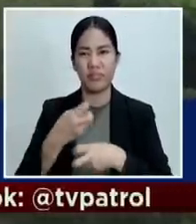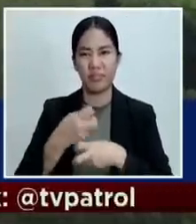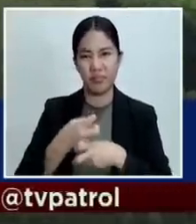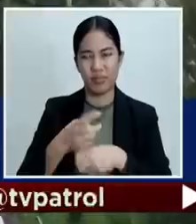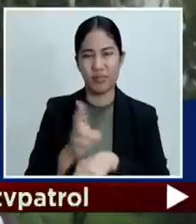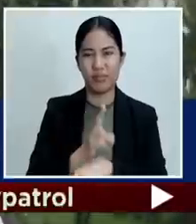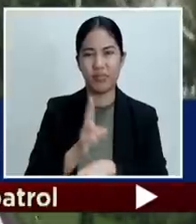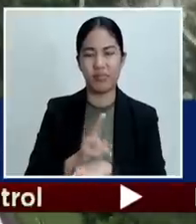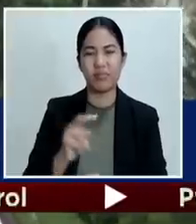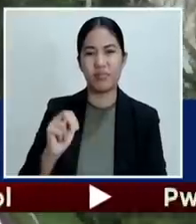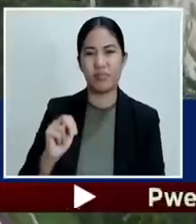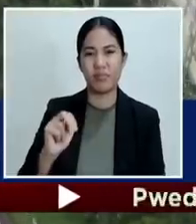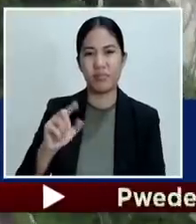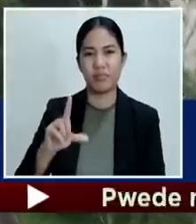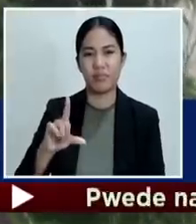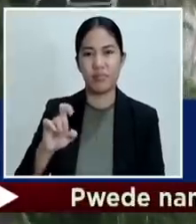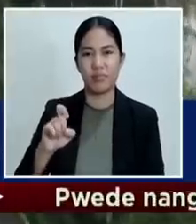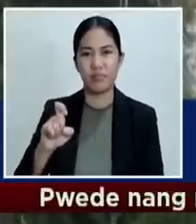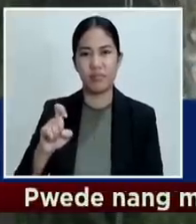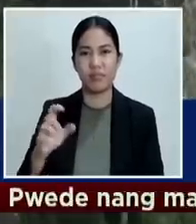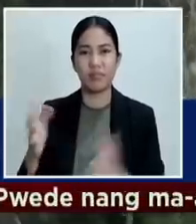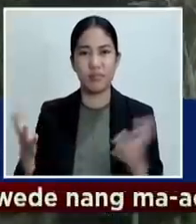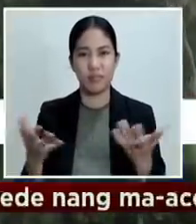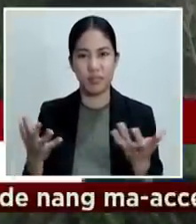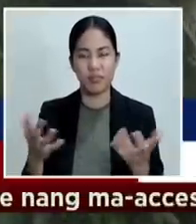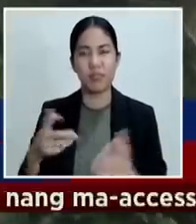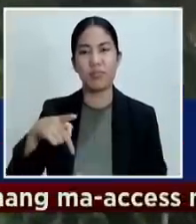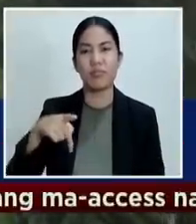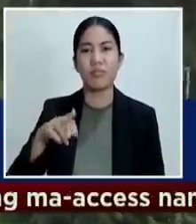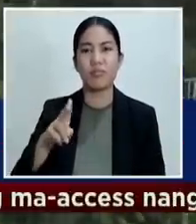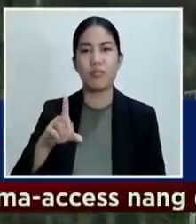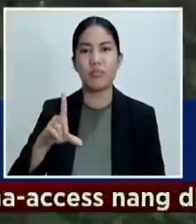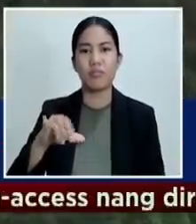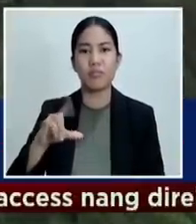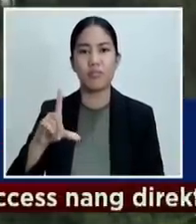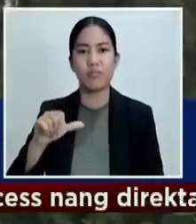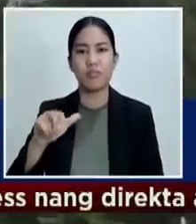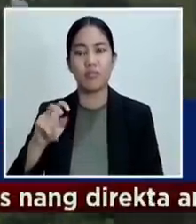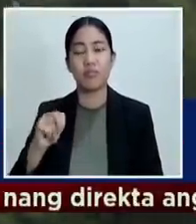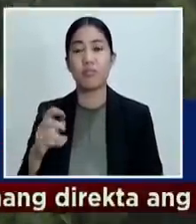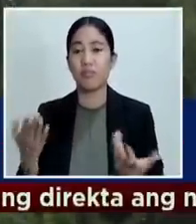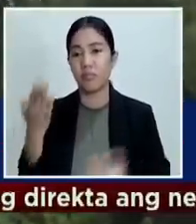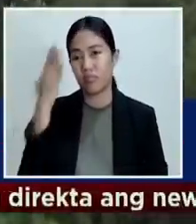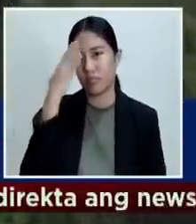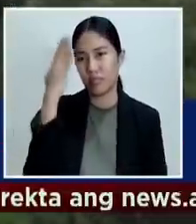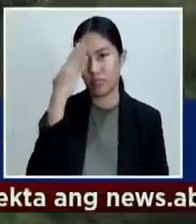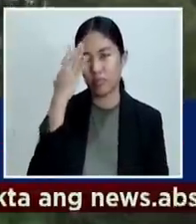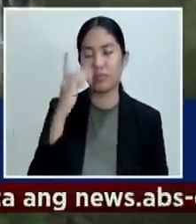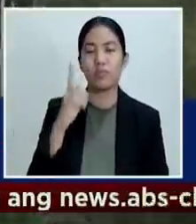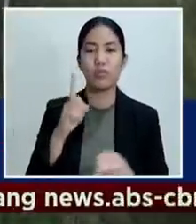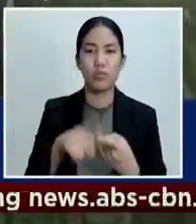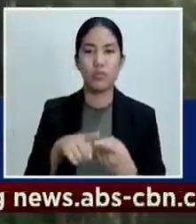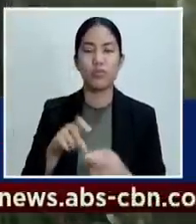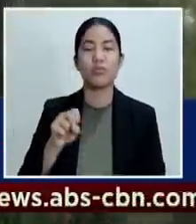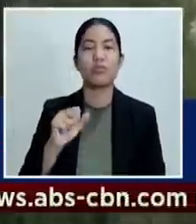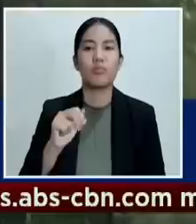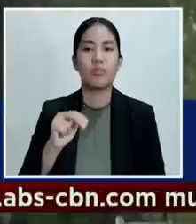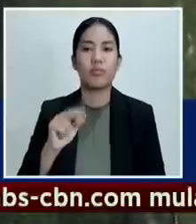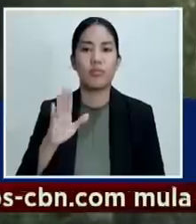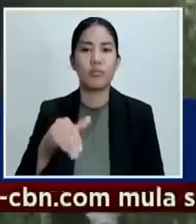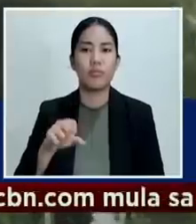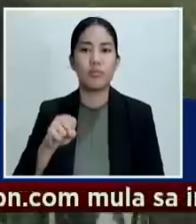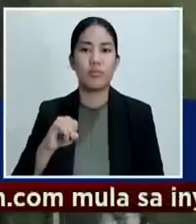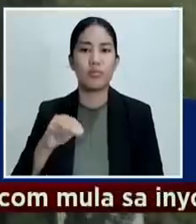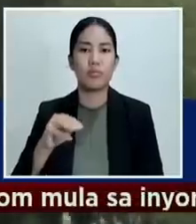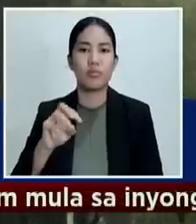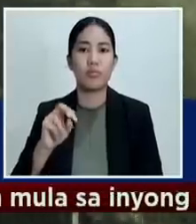Luzon Expressway sa bahagi ng Pulilan Interchange ng Bulacan hanggang Tulaok Bridge sa San Simon. Ang 10